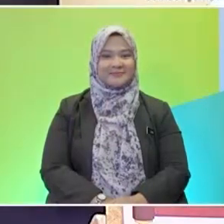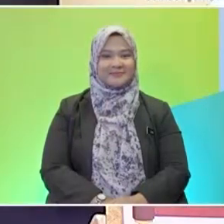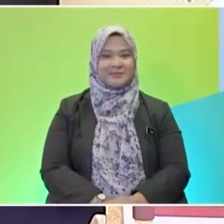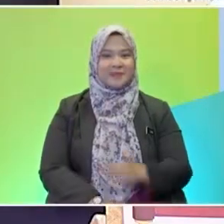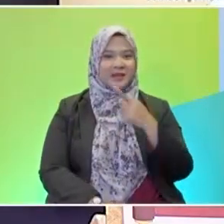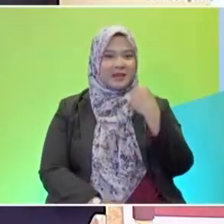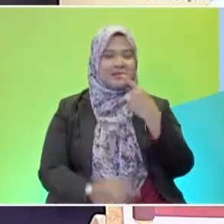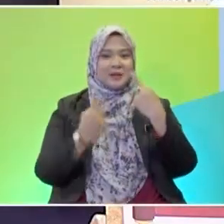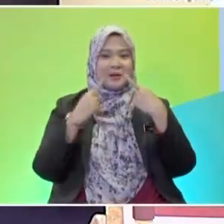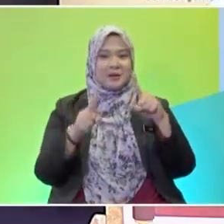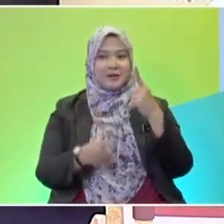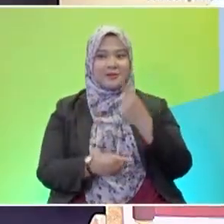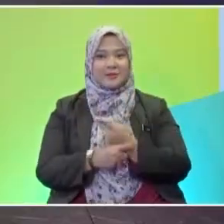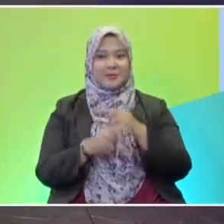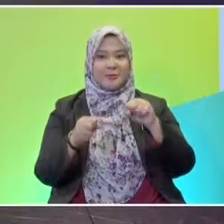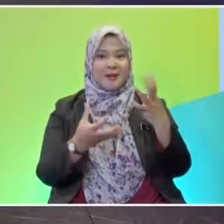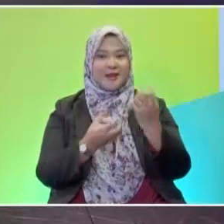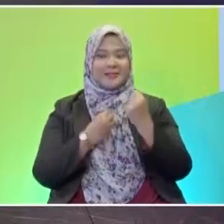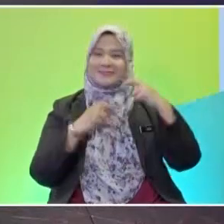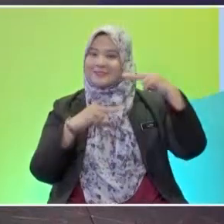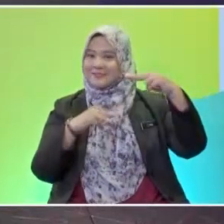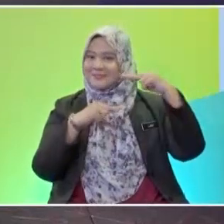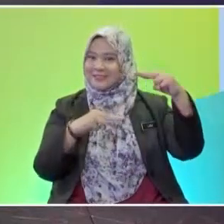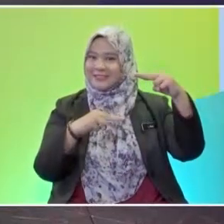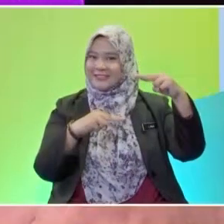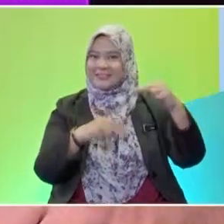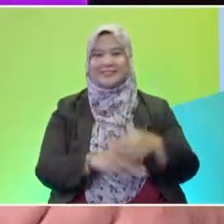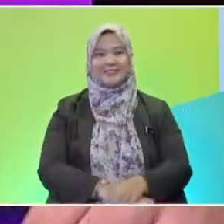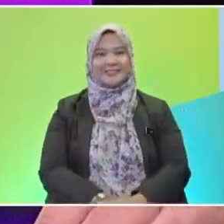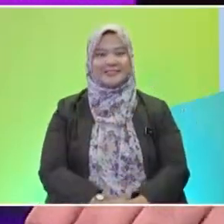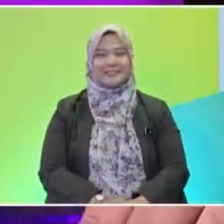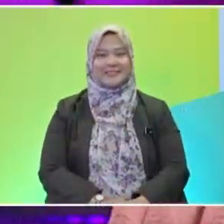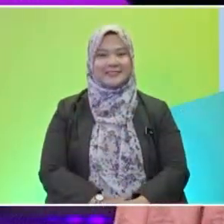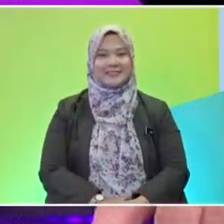dua keturunan emas itulah dia nampaknya